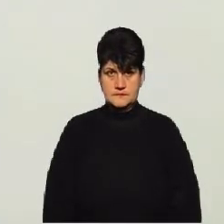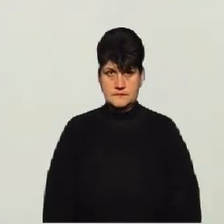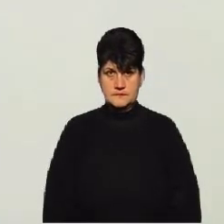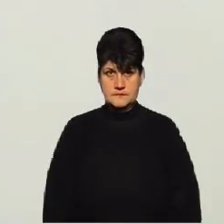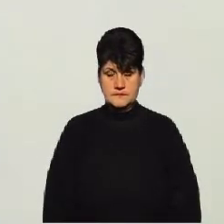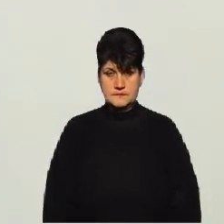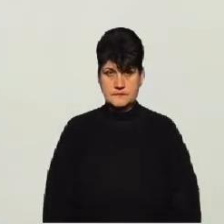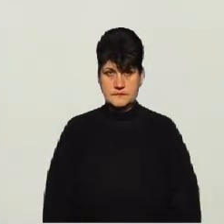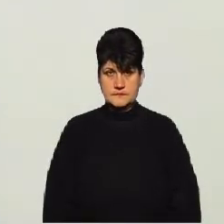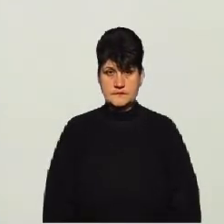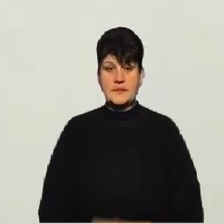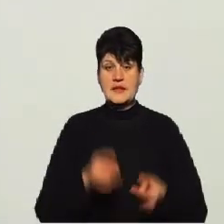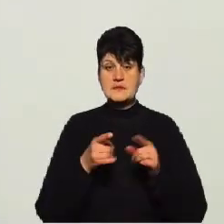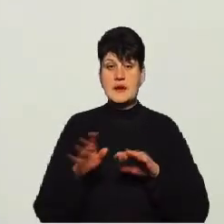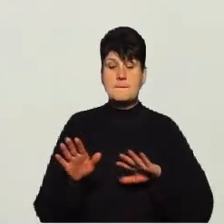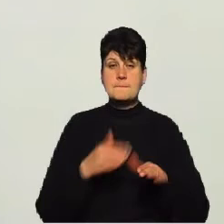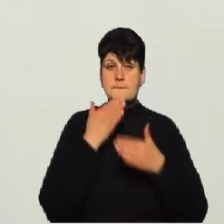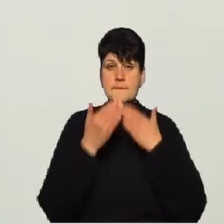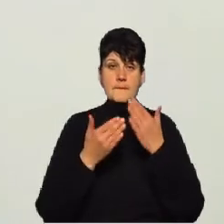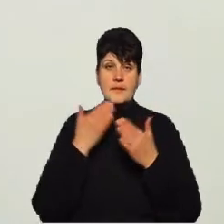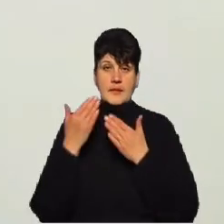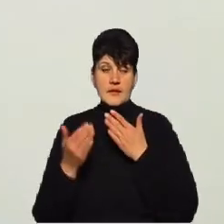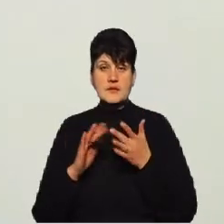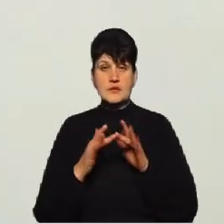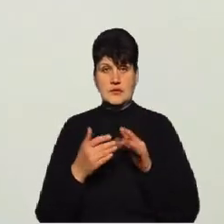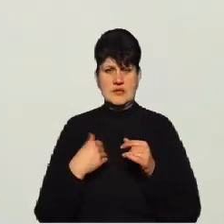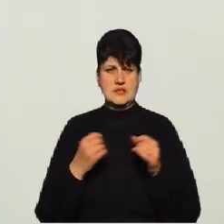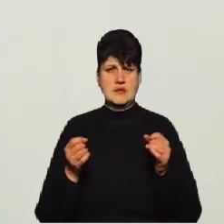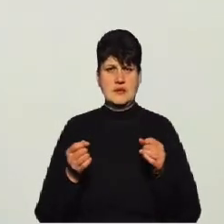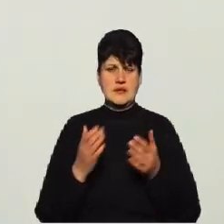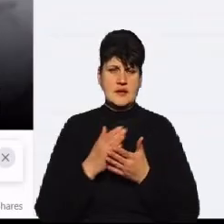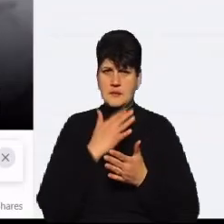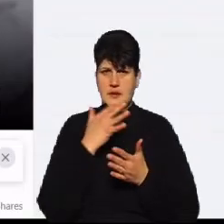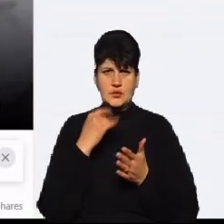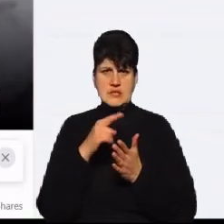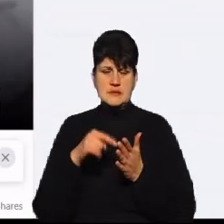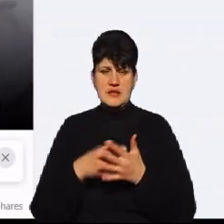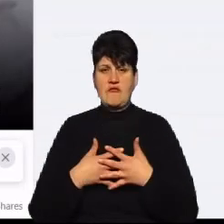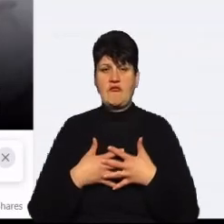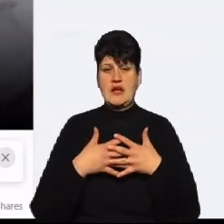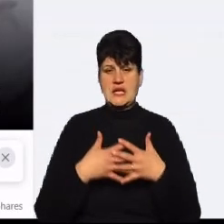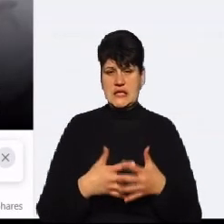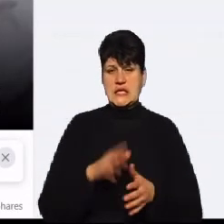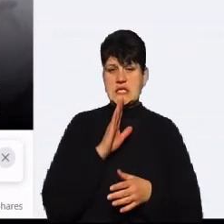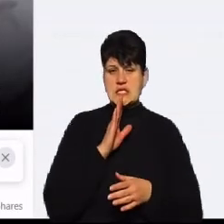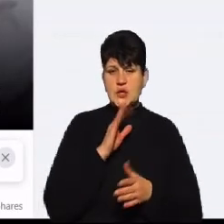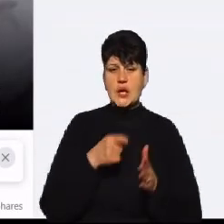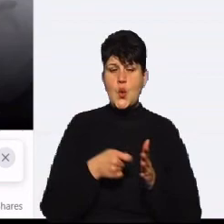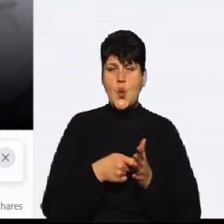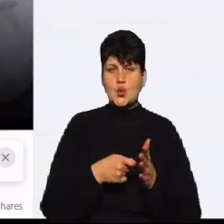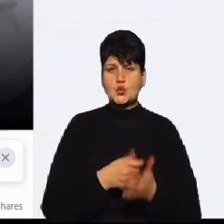Насправді, після опитування в соціальних мережах нас зібралося дуже багато запитань від вагітних і жінок, які годують грудьми.